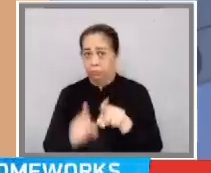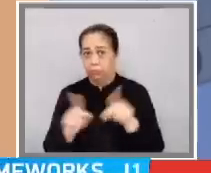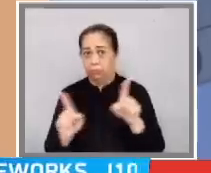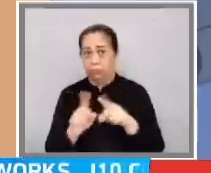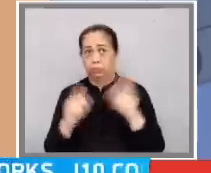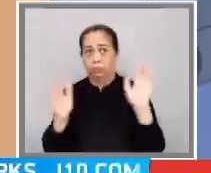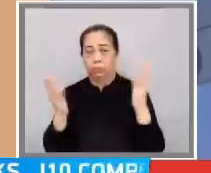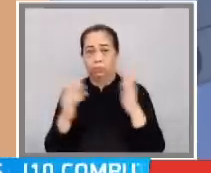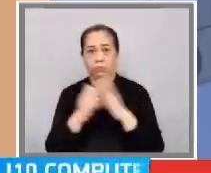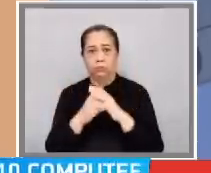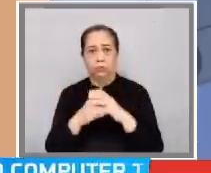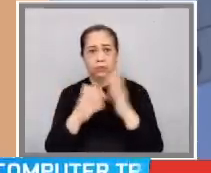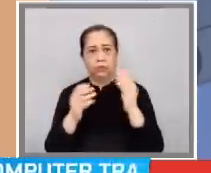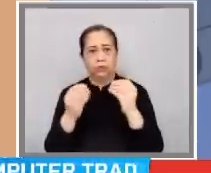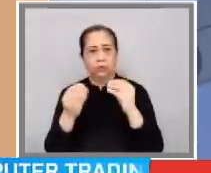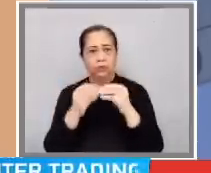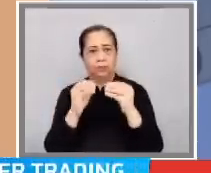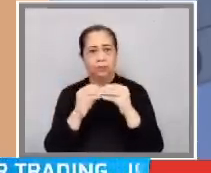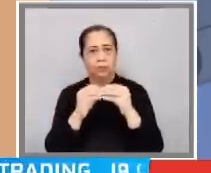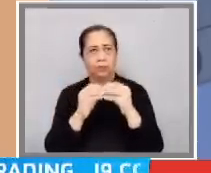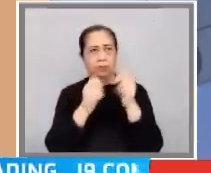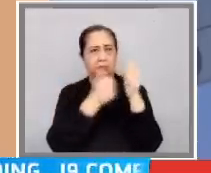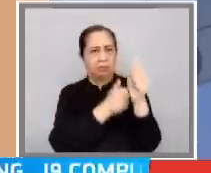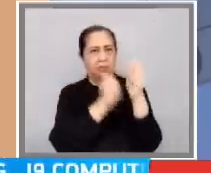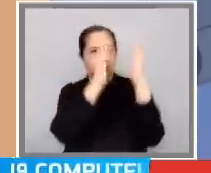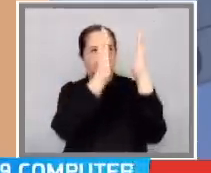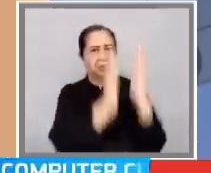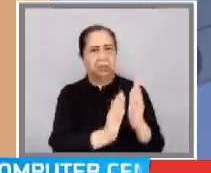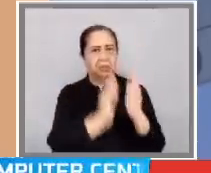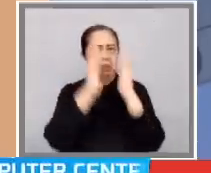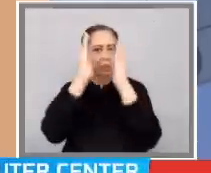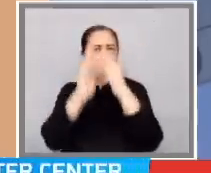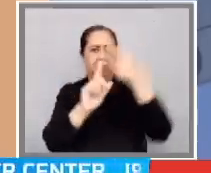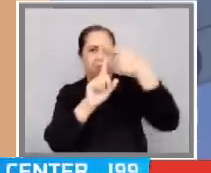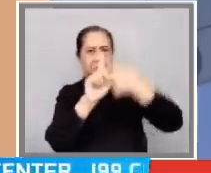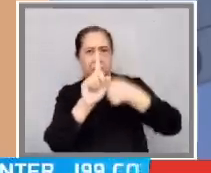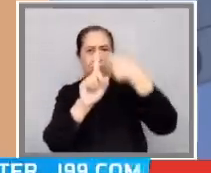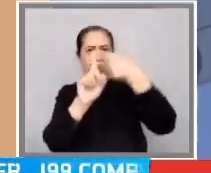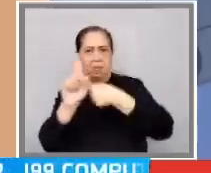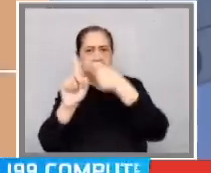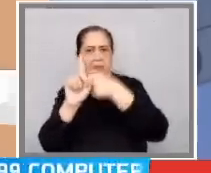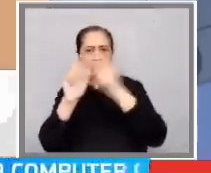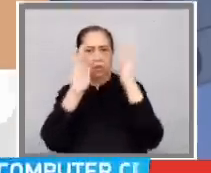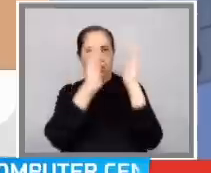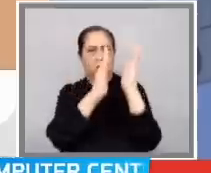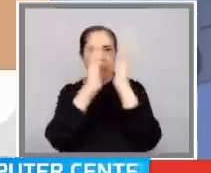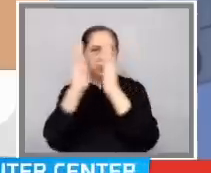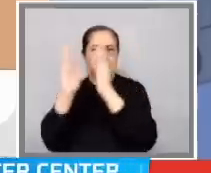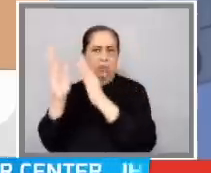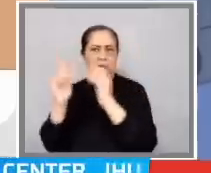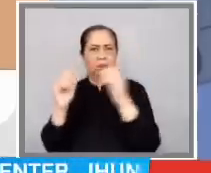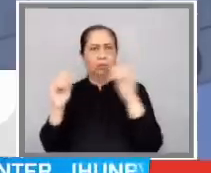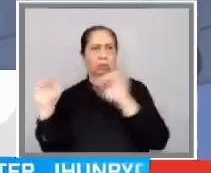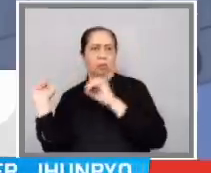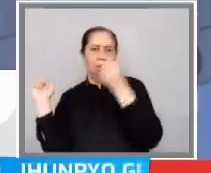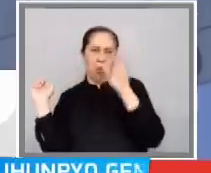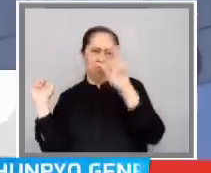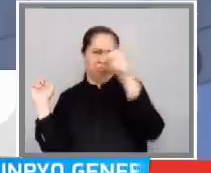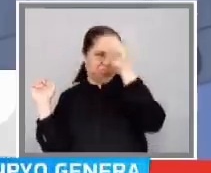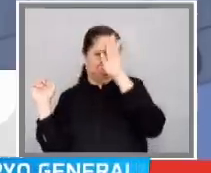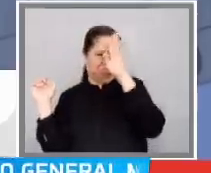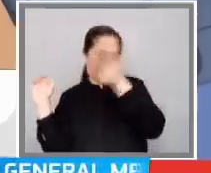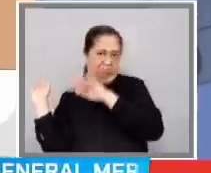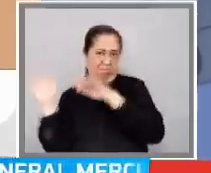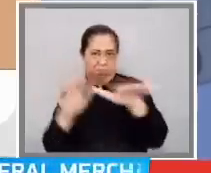yung ending numbers mo, doon ka magpaparehistro on a certain month? Mayroon ho bang ganun o talagang pwedeng sabay-sabay na lang kung sino mauna doon sa